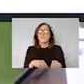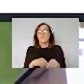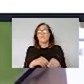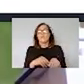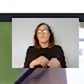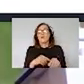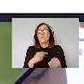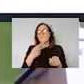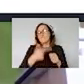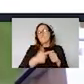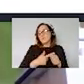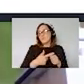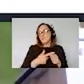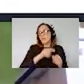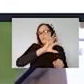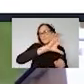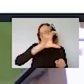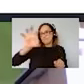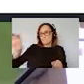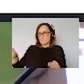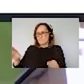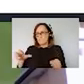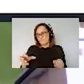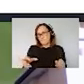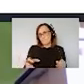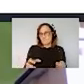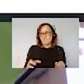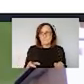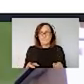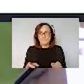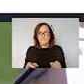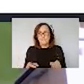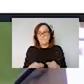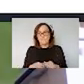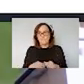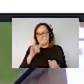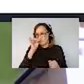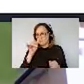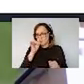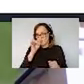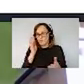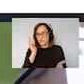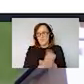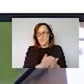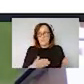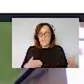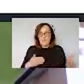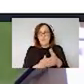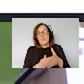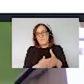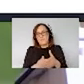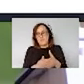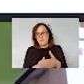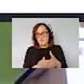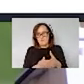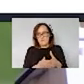może przynależeć do 20 zespołów albo może przynależeć, o właśnie, Pani Dorota pisze, że nie może, czyli osiągnęliśmy limit.